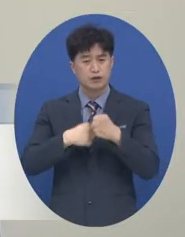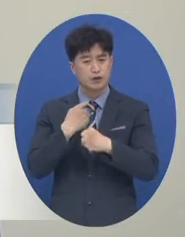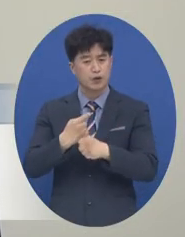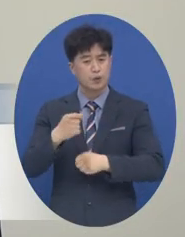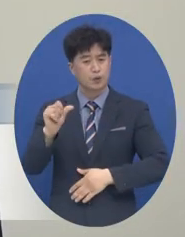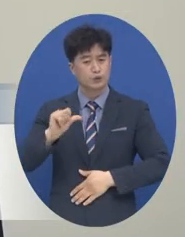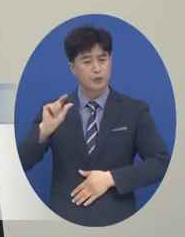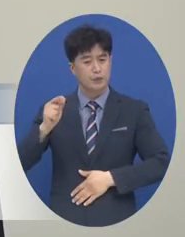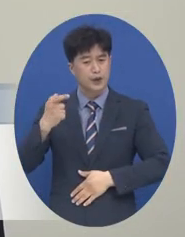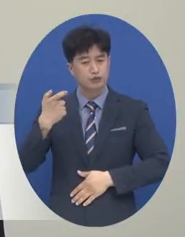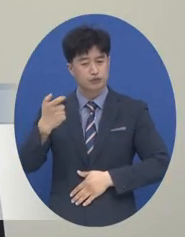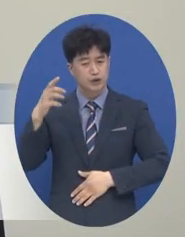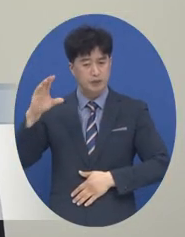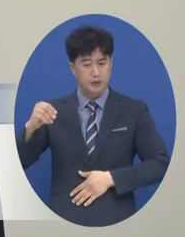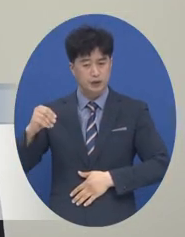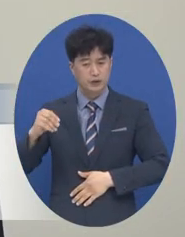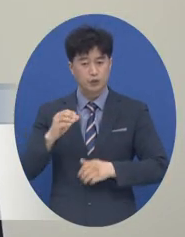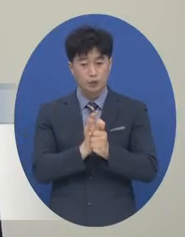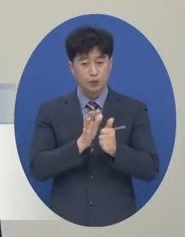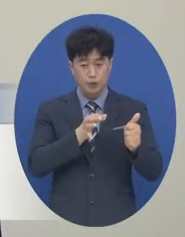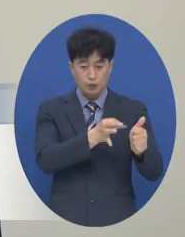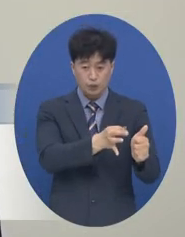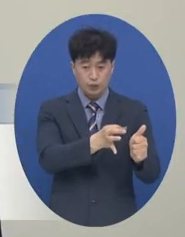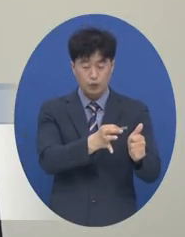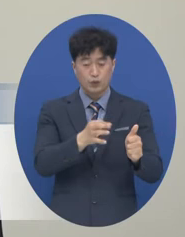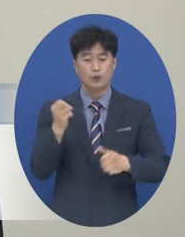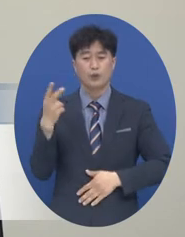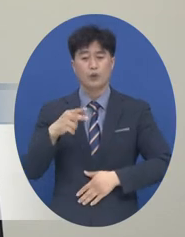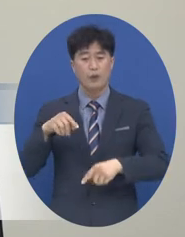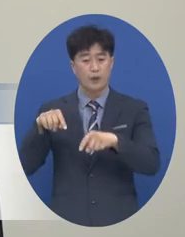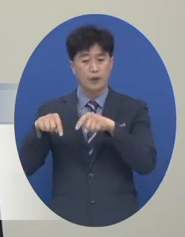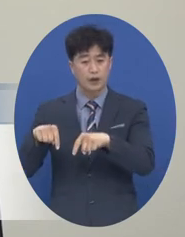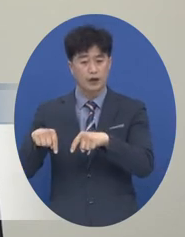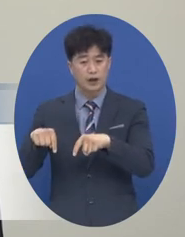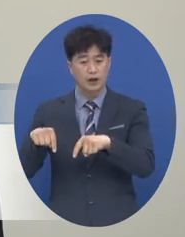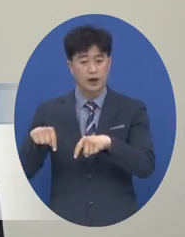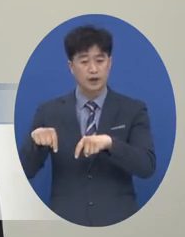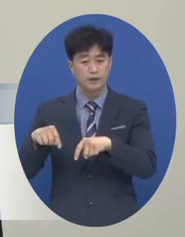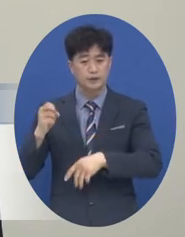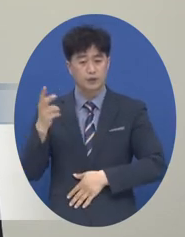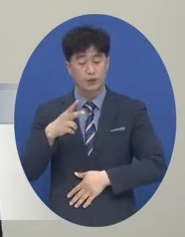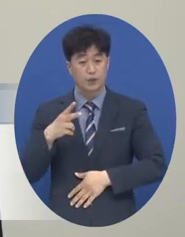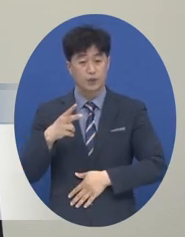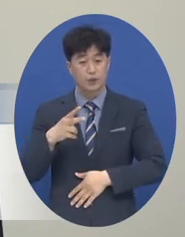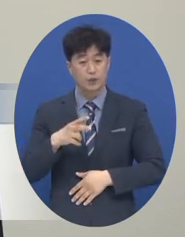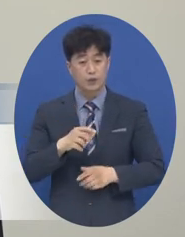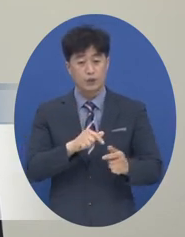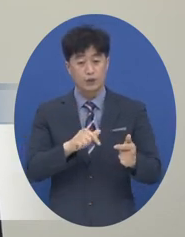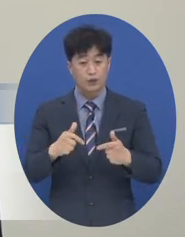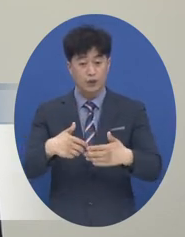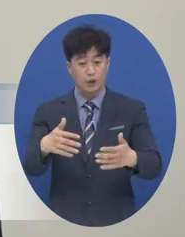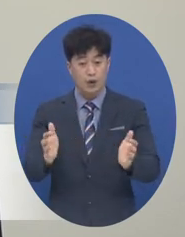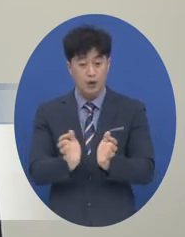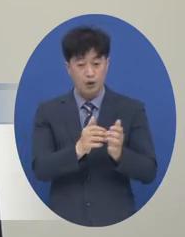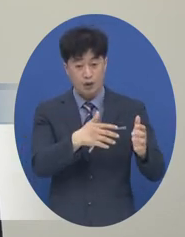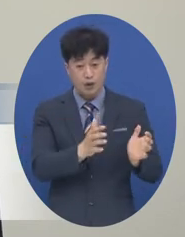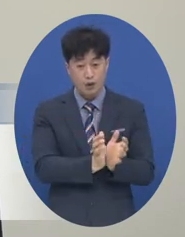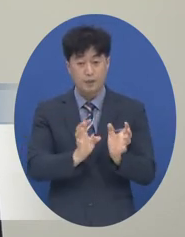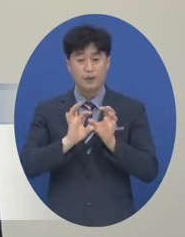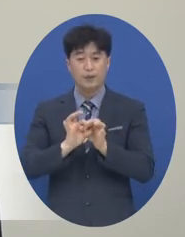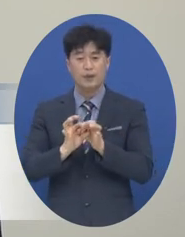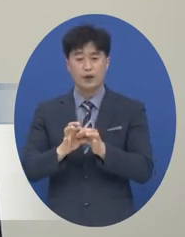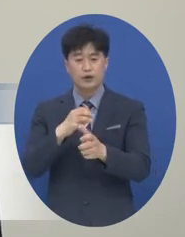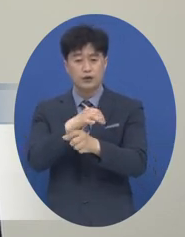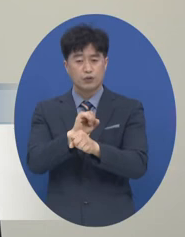연구자에게는 연간 5,160만 원의 지원금과 함께 멘토 그리고